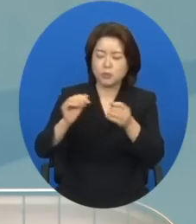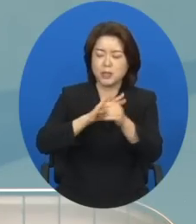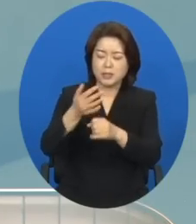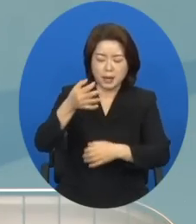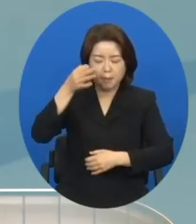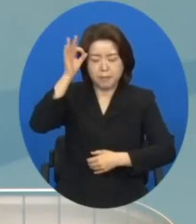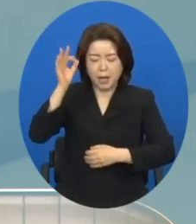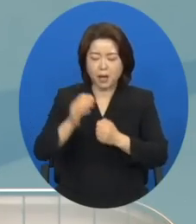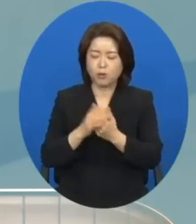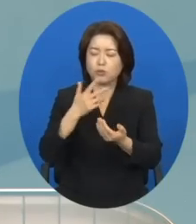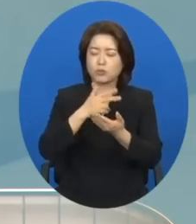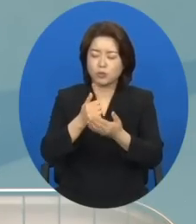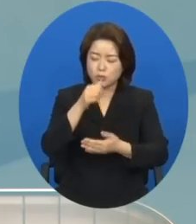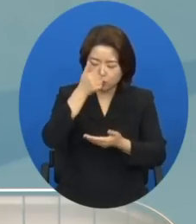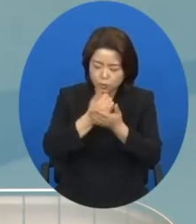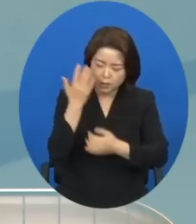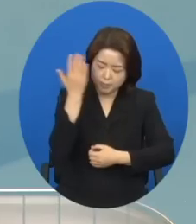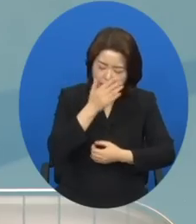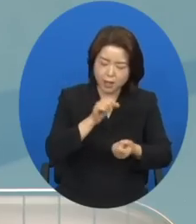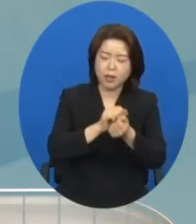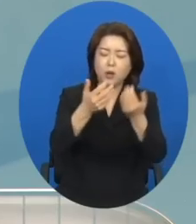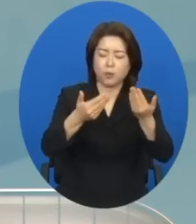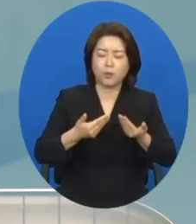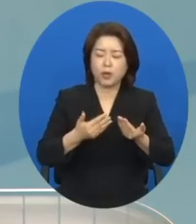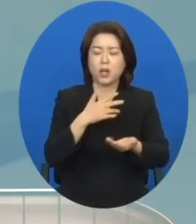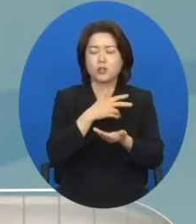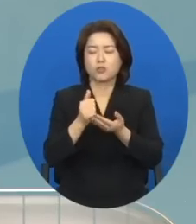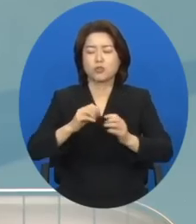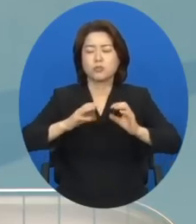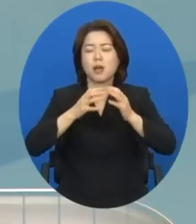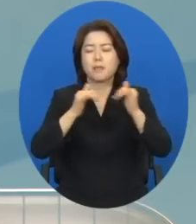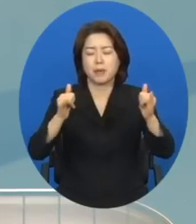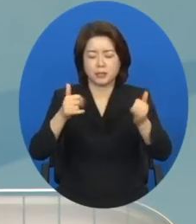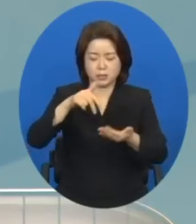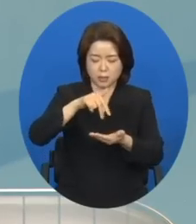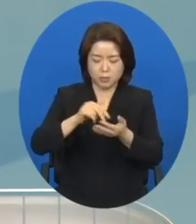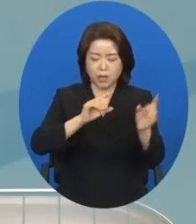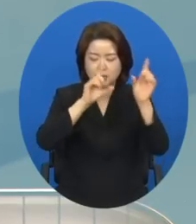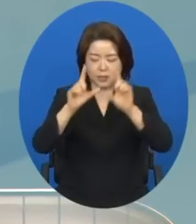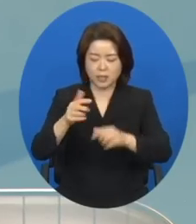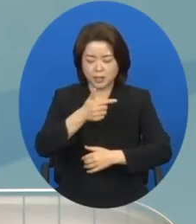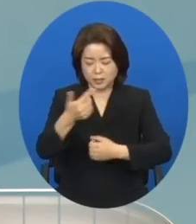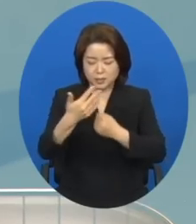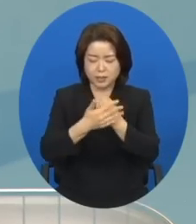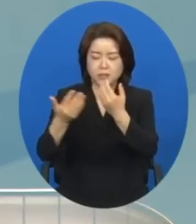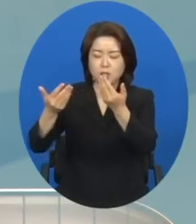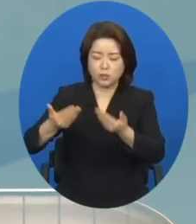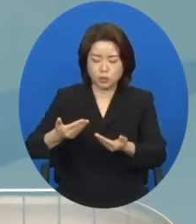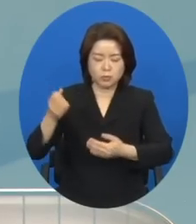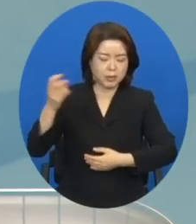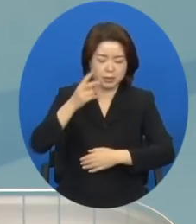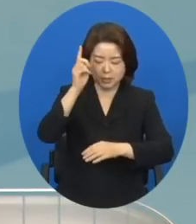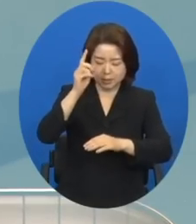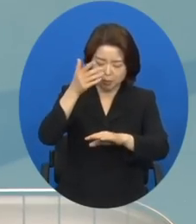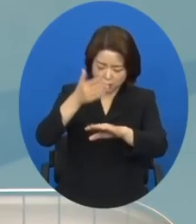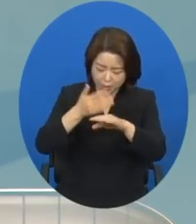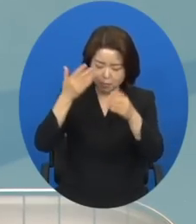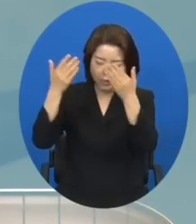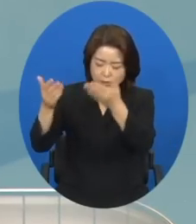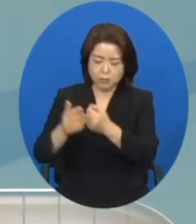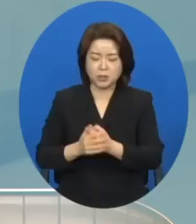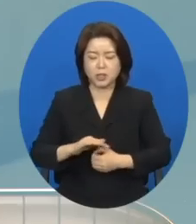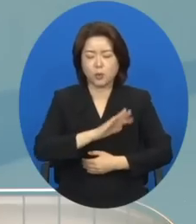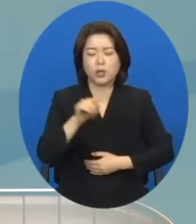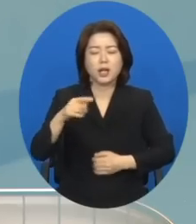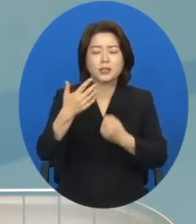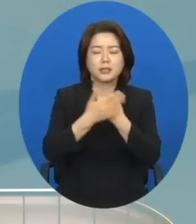죄 씻은 바 되어서 이제는 하나님의 백성으로 살아갈 수 있는 그 크신 은혜를 주심에 다시 한번 감사를 드립니다. 주님, 우리가 그